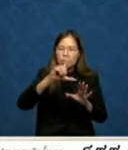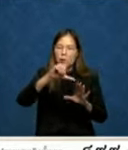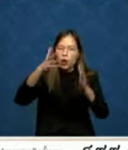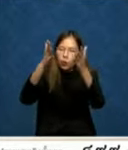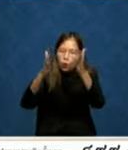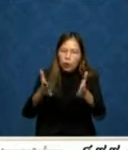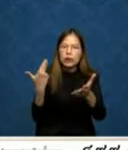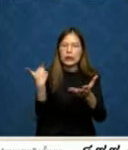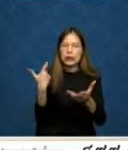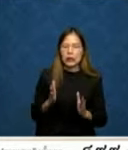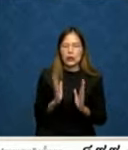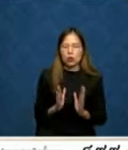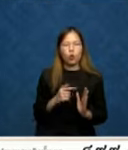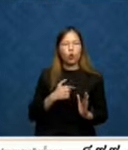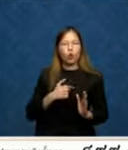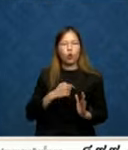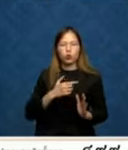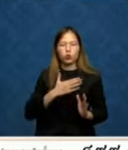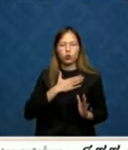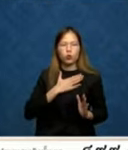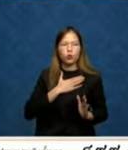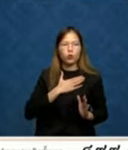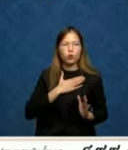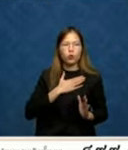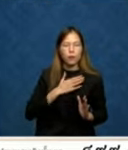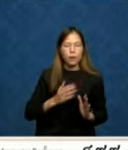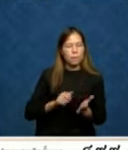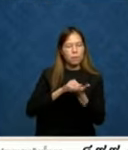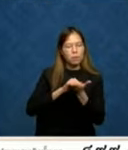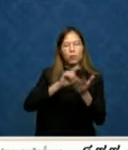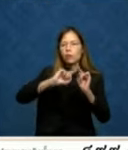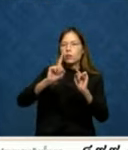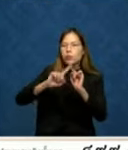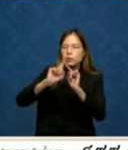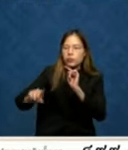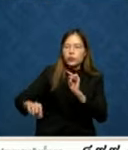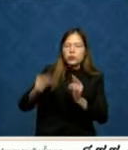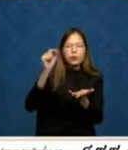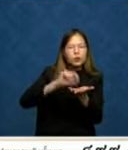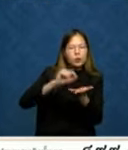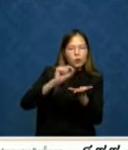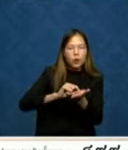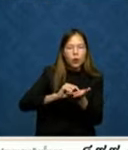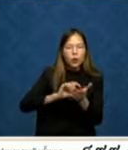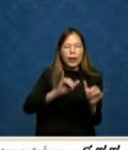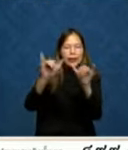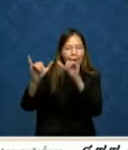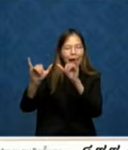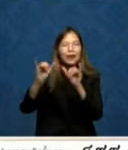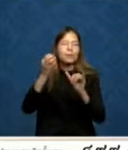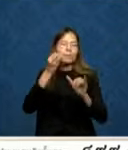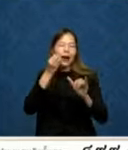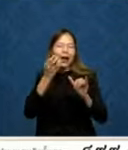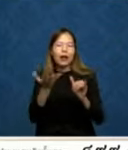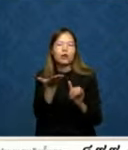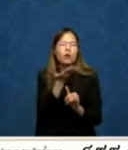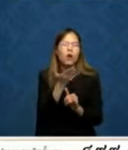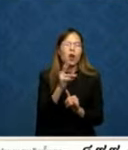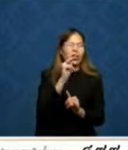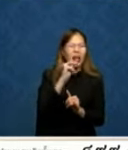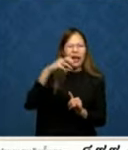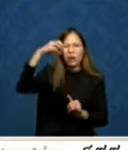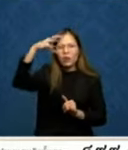ยการยืนยันตัวตนในระดับนี้บริการต่างๆไม่ว่าจะเป็นการจดทะเบียนการย้ายบ้านการขอน้ำขอไฟในอน